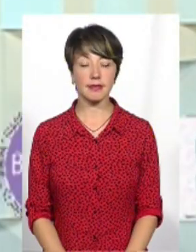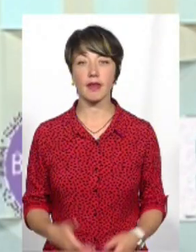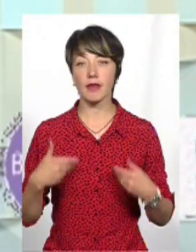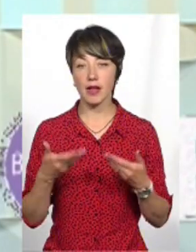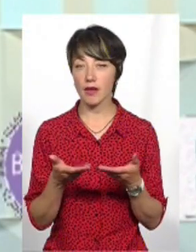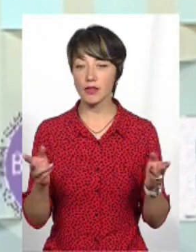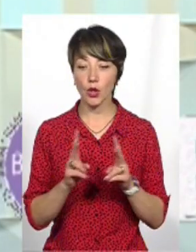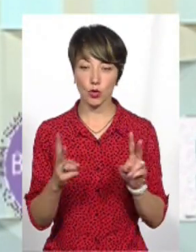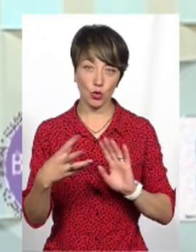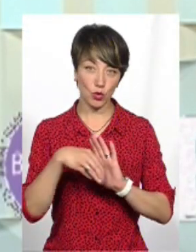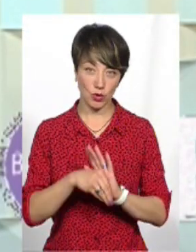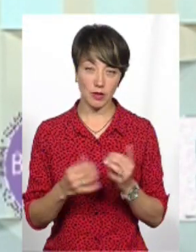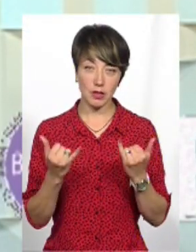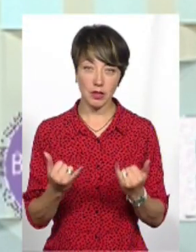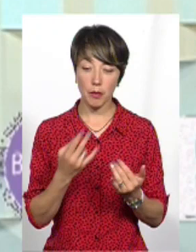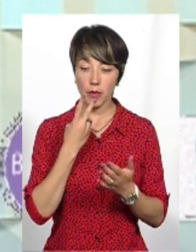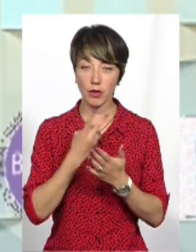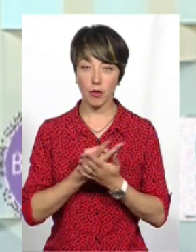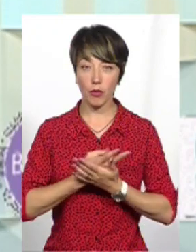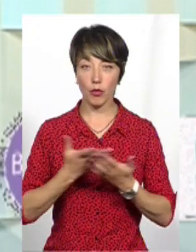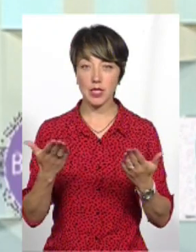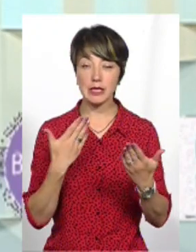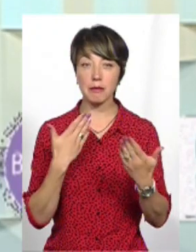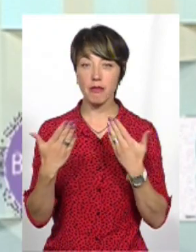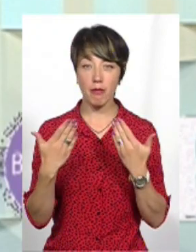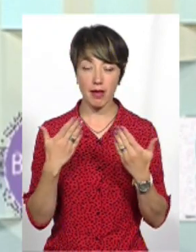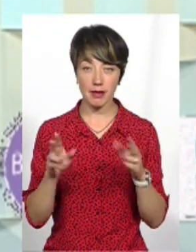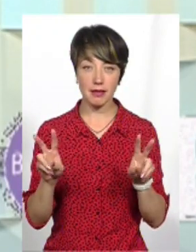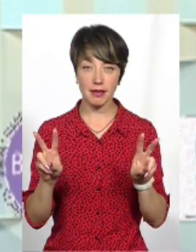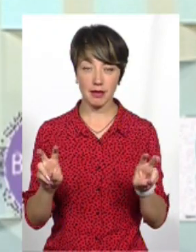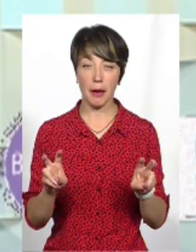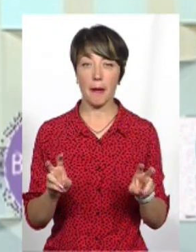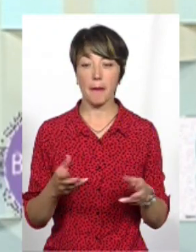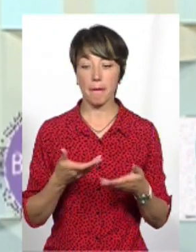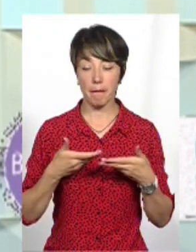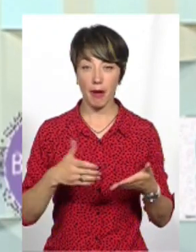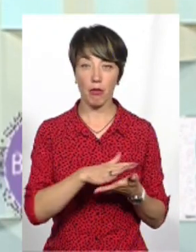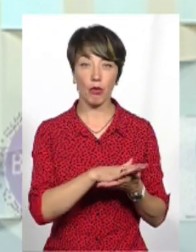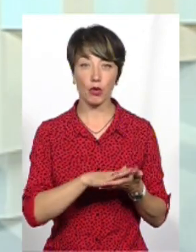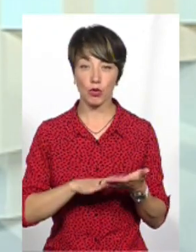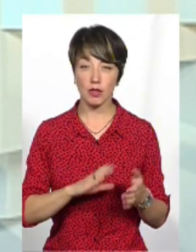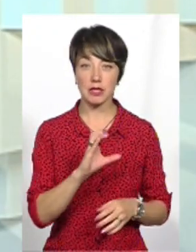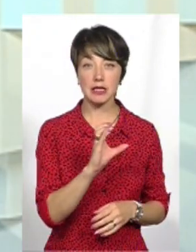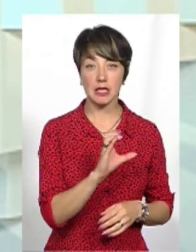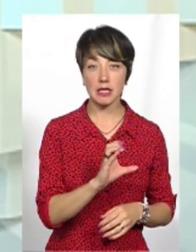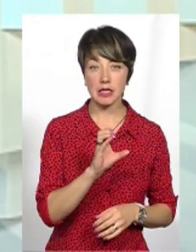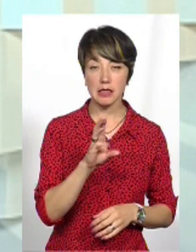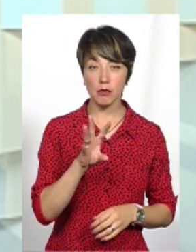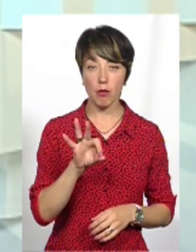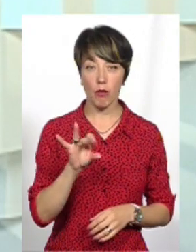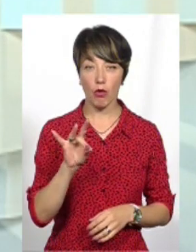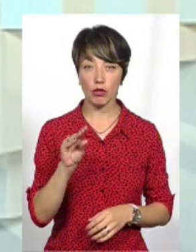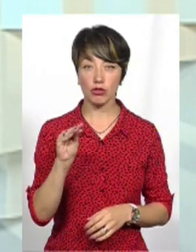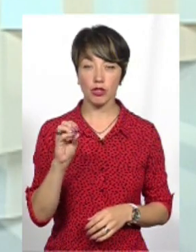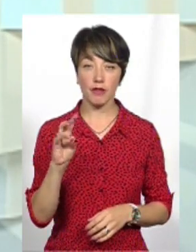Вітаю всіх, хто щойно долучився до перегляду публічних співбесід. Ми їх продовжуємо. Станіслав Сморжевський у нашій